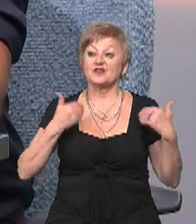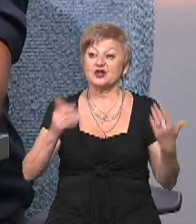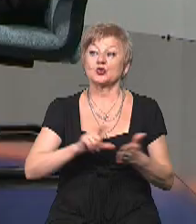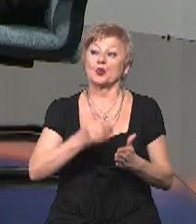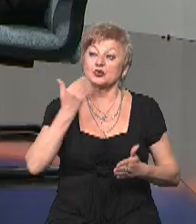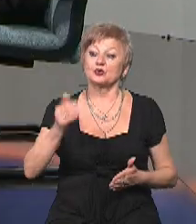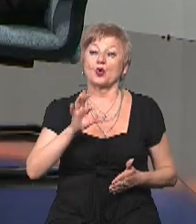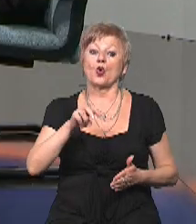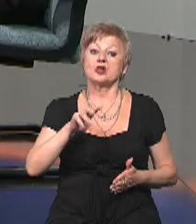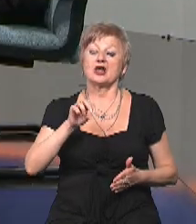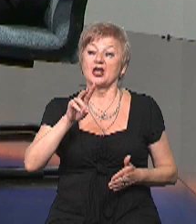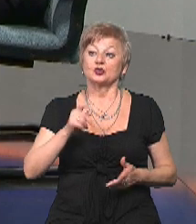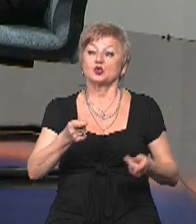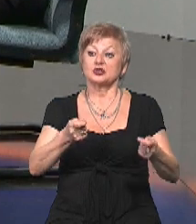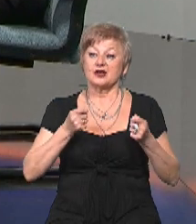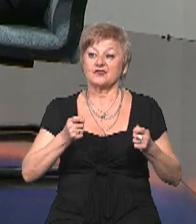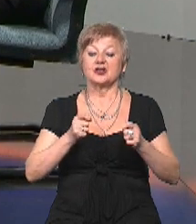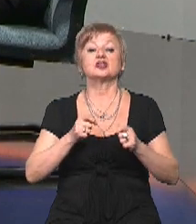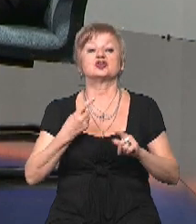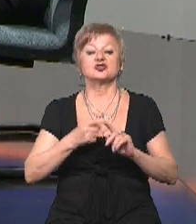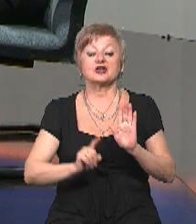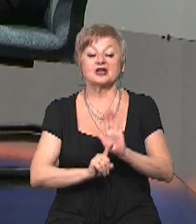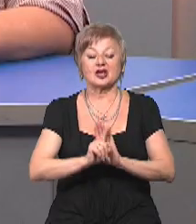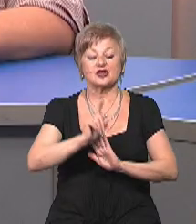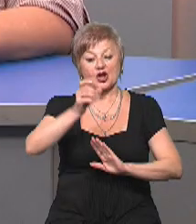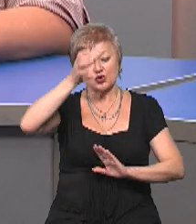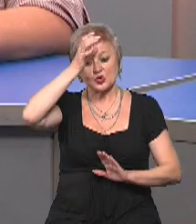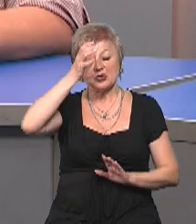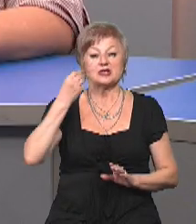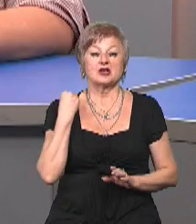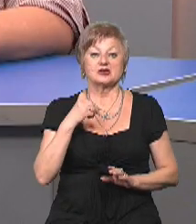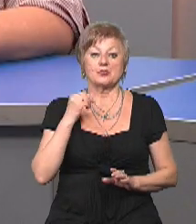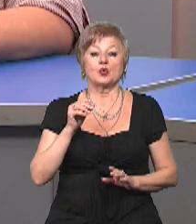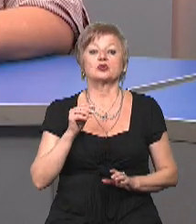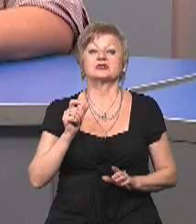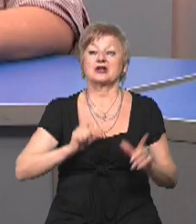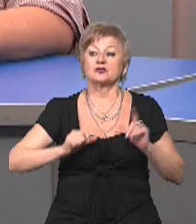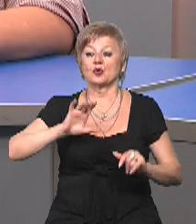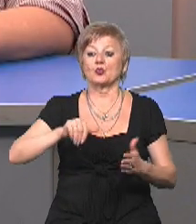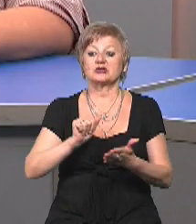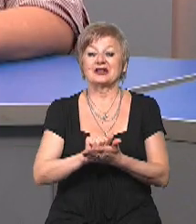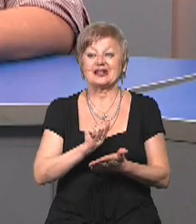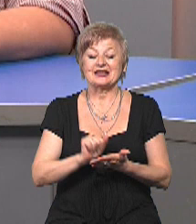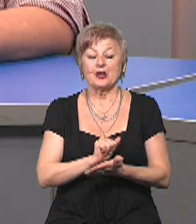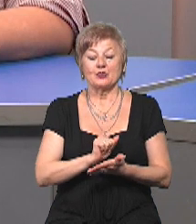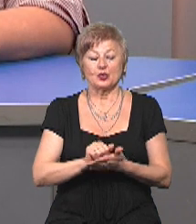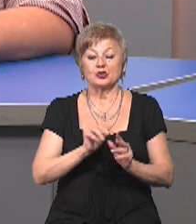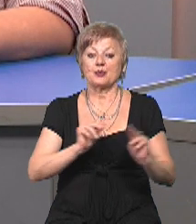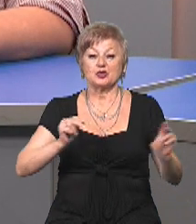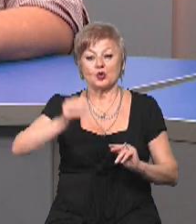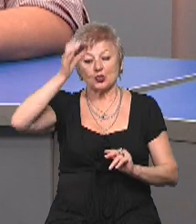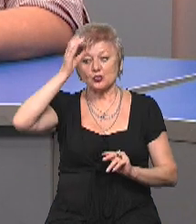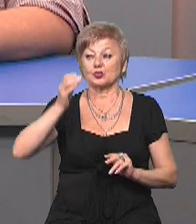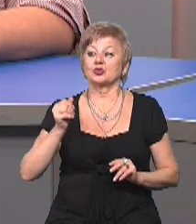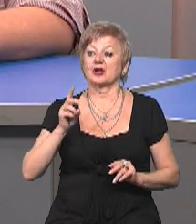студії Олену Нікулочкіну, завідувача кафедри початкової освіти Запорізького обласного інституту післядипломної педагогічної освіти та